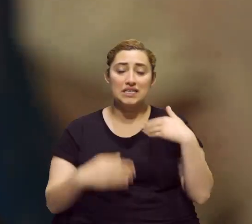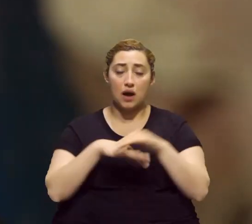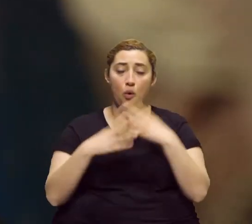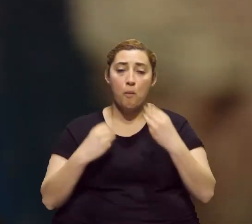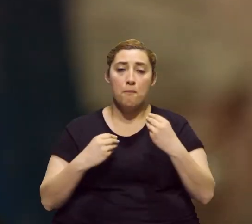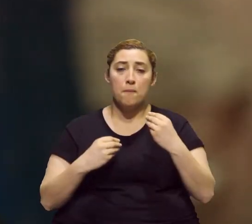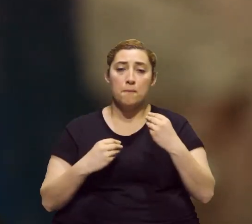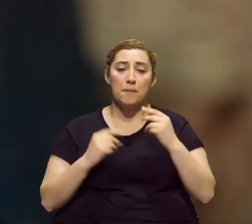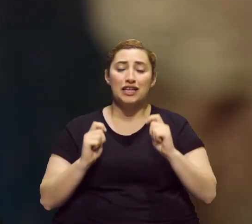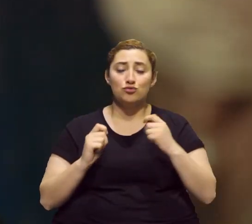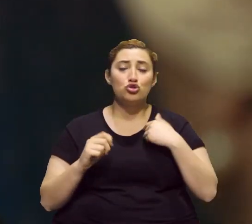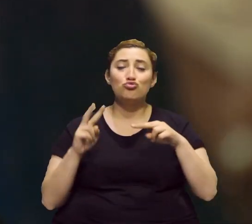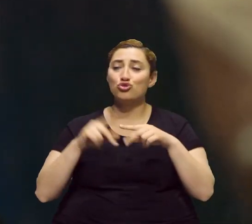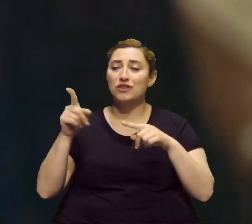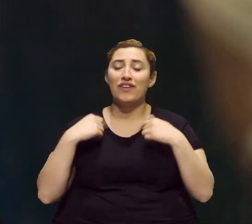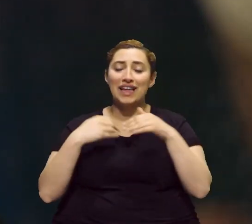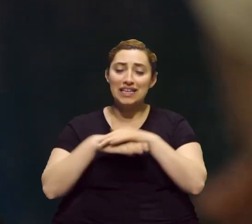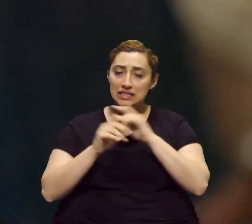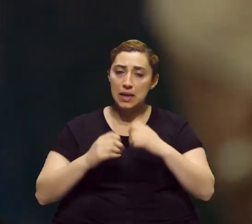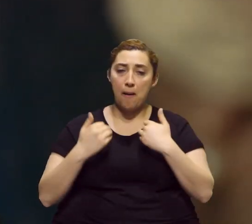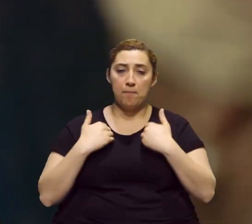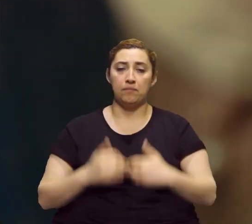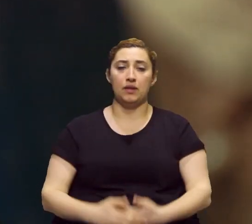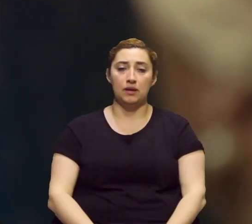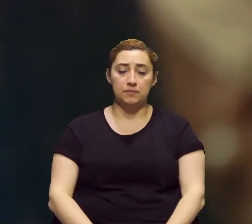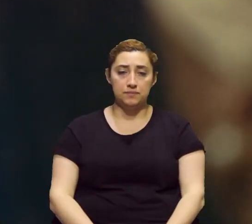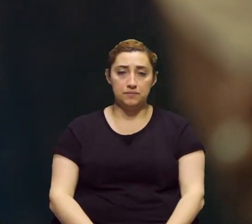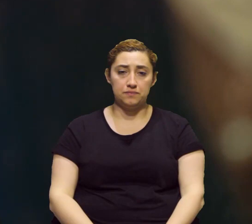Saklamak zorundaydım. Mustafa'dan sakladım.